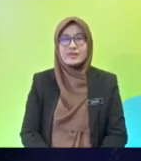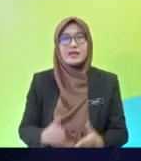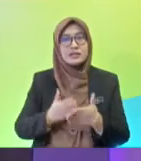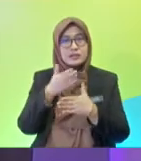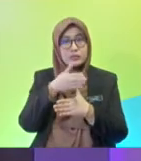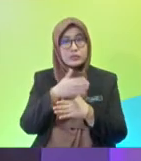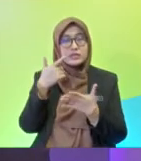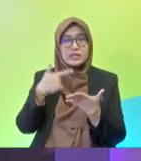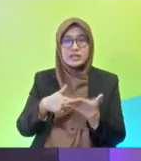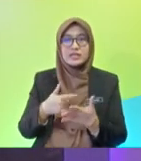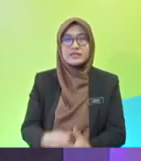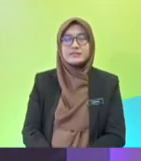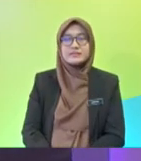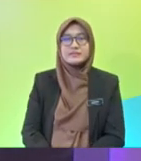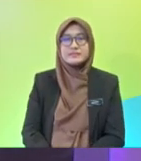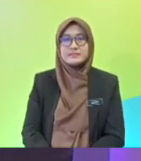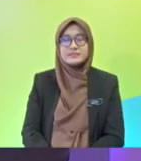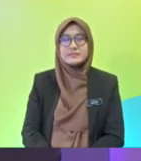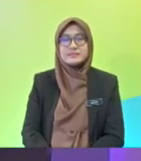yang kedua